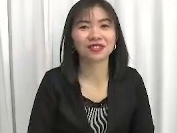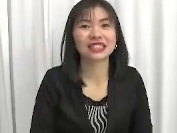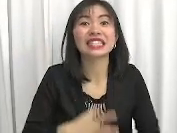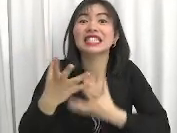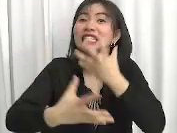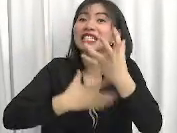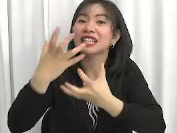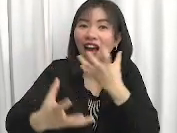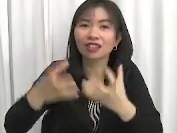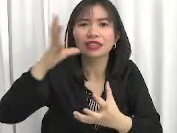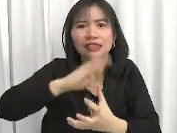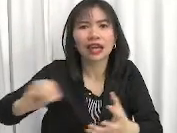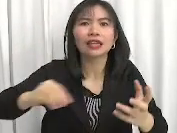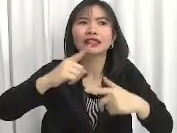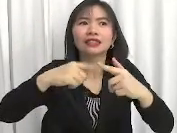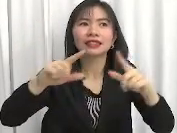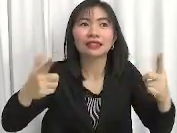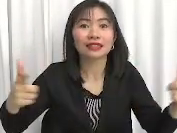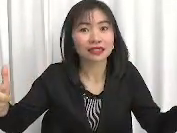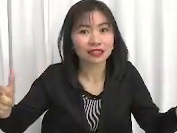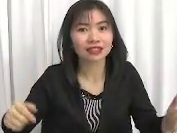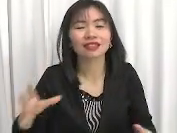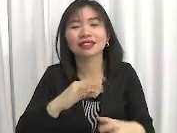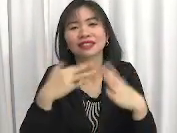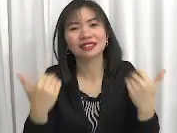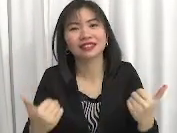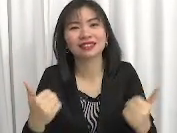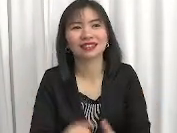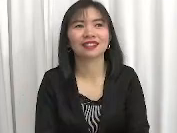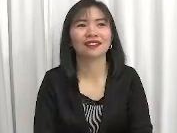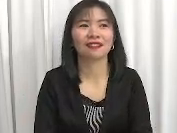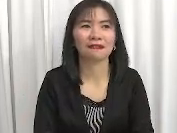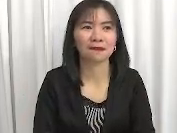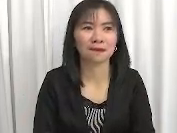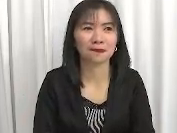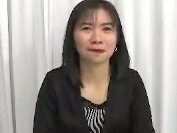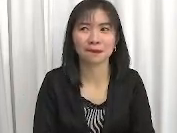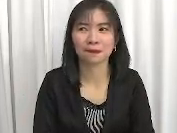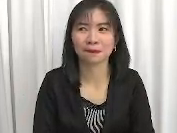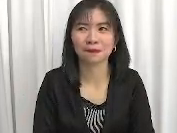pa. Eh, siyempre, pakinggan natin yung may bahay ng isang nabsog. Diba?